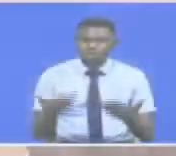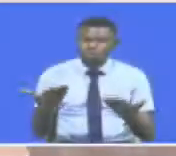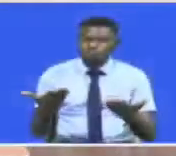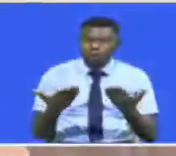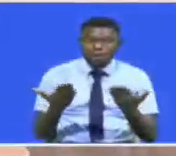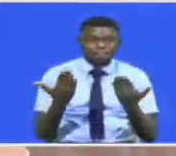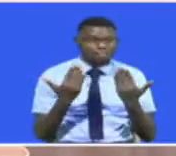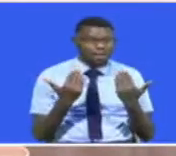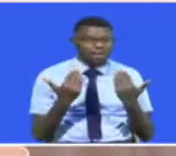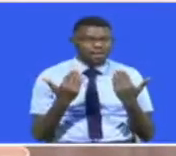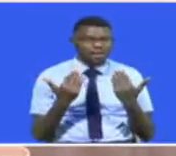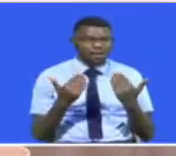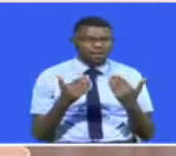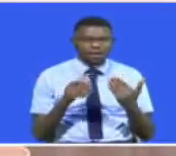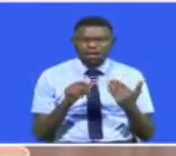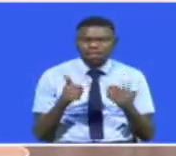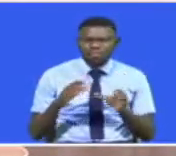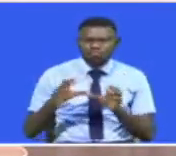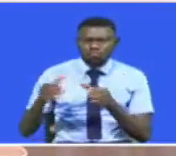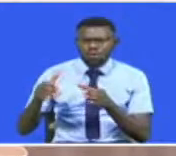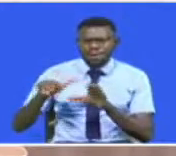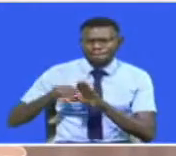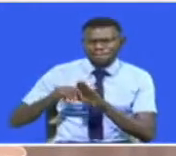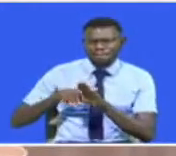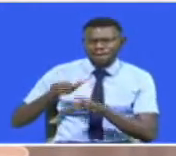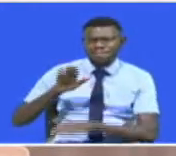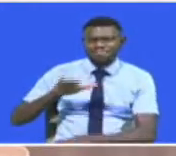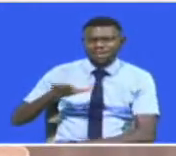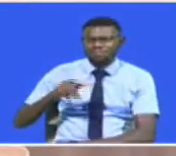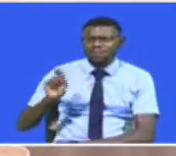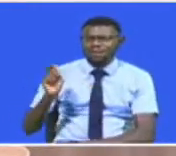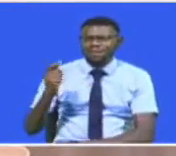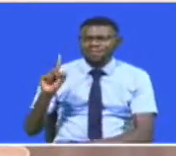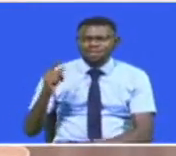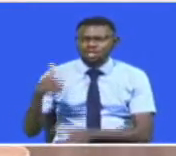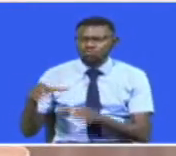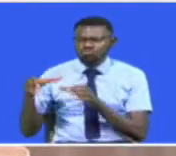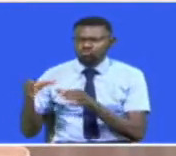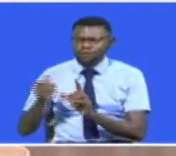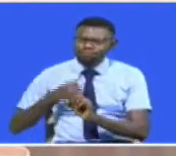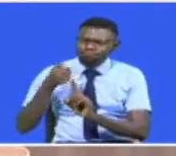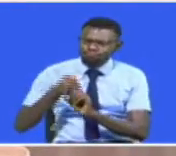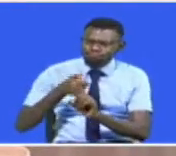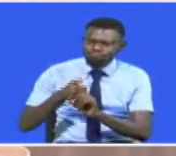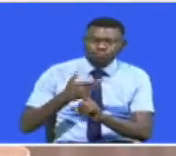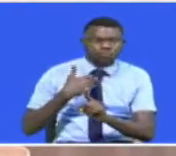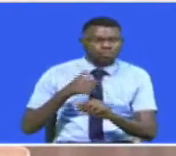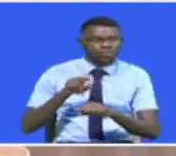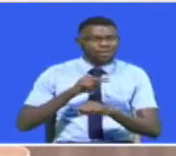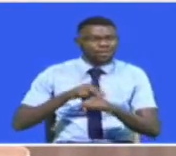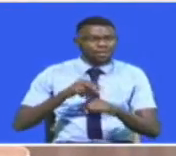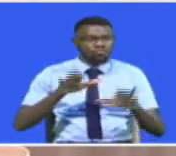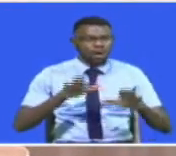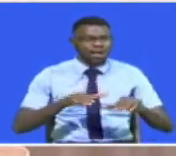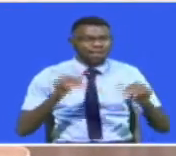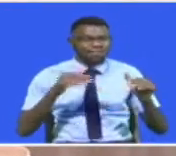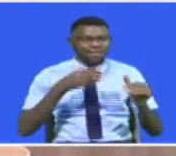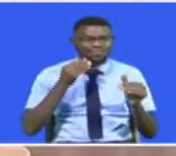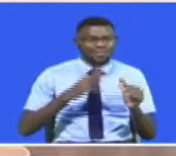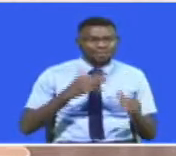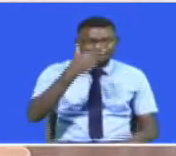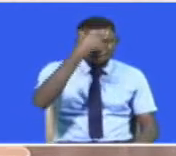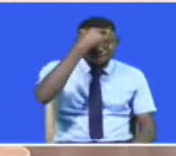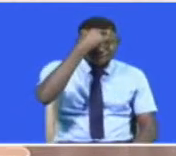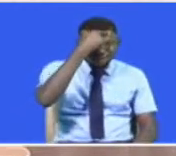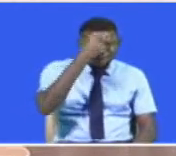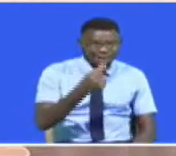Welcome back. A section of Kenya Kwanza Members of Parliament are pushing to have National Assembly Speaker Moses Wetangula